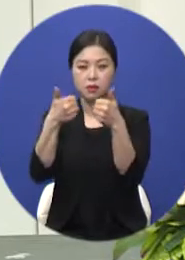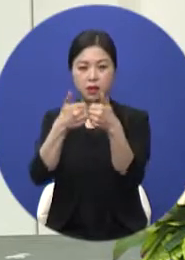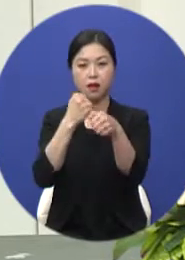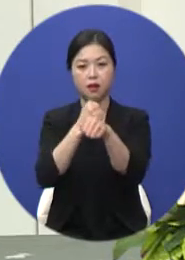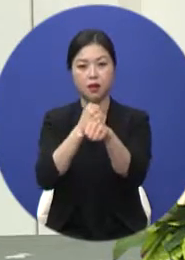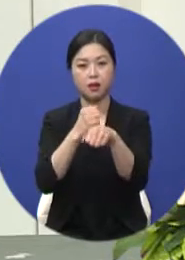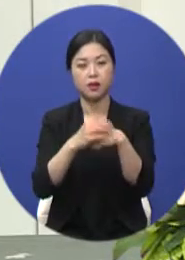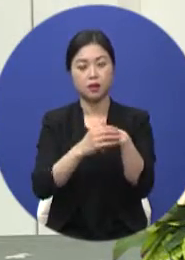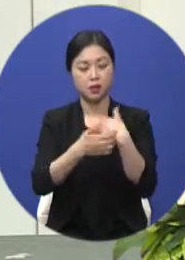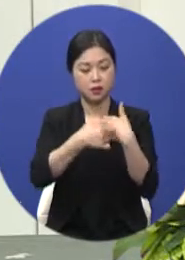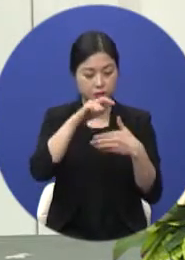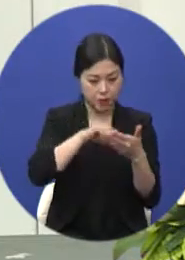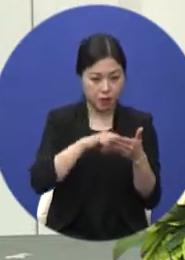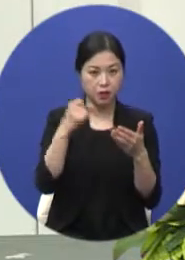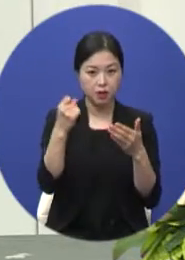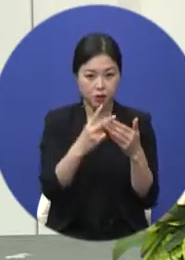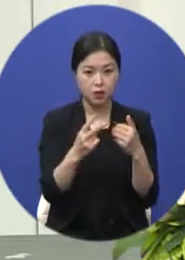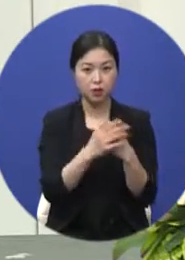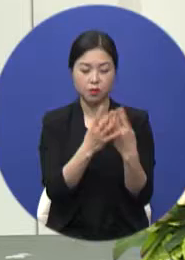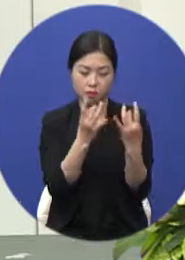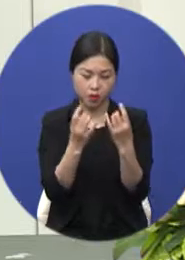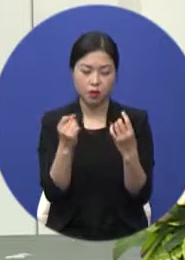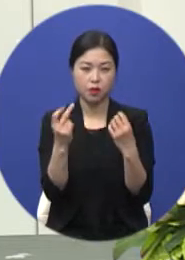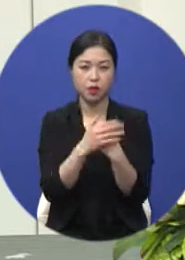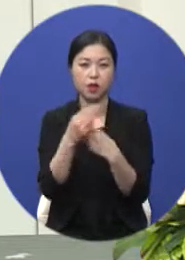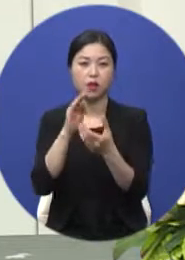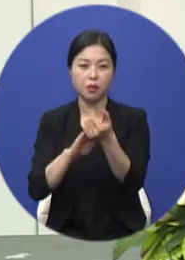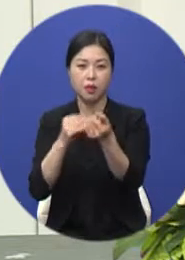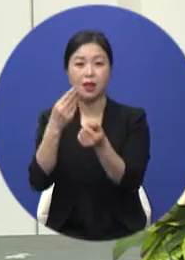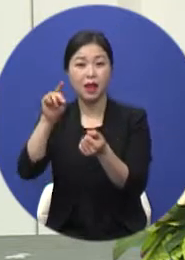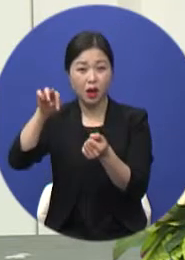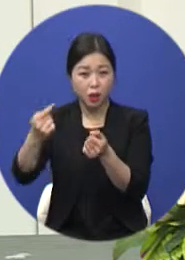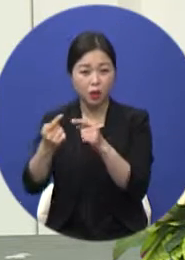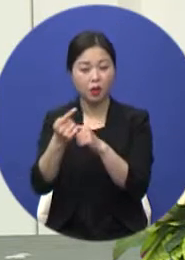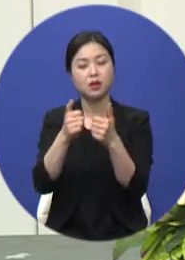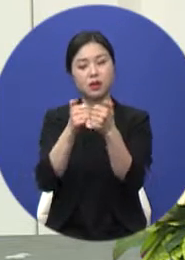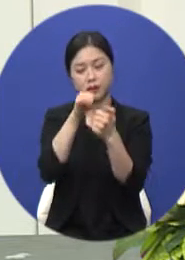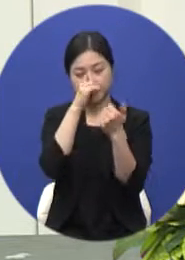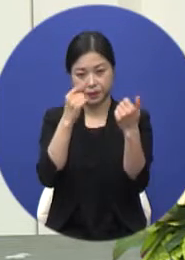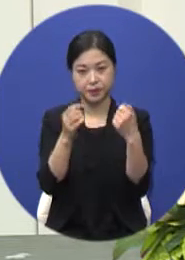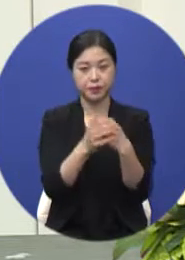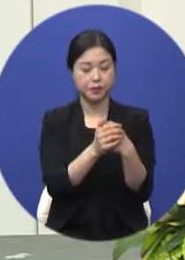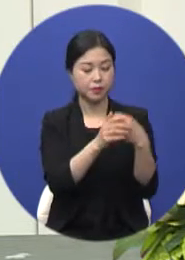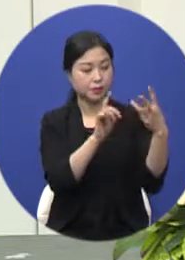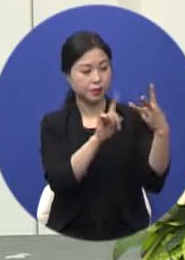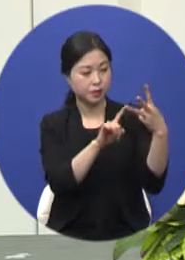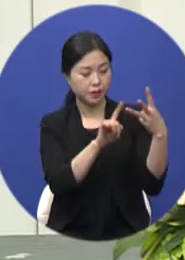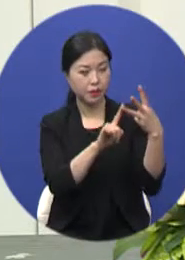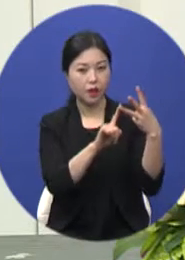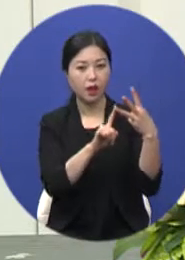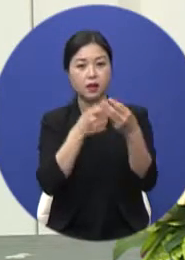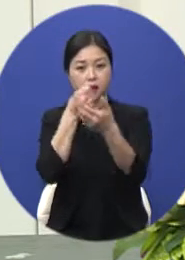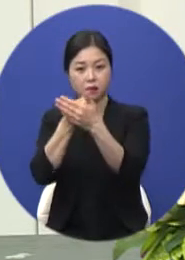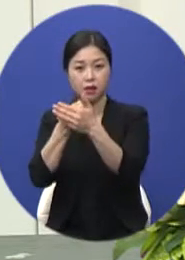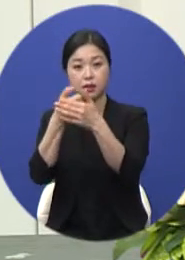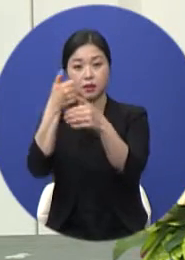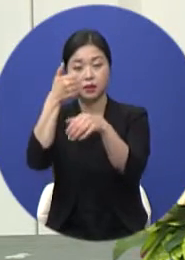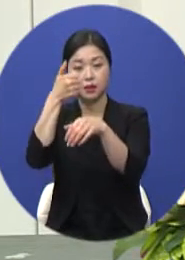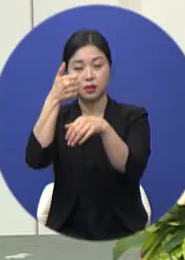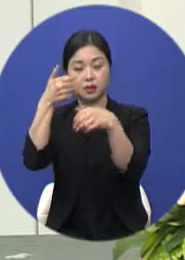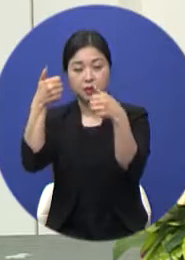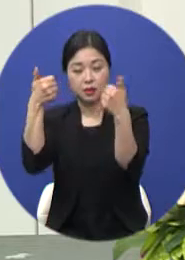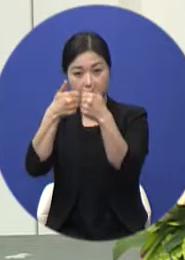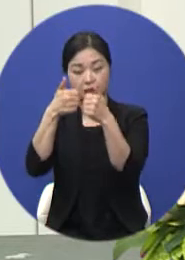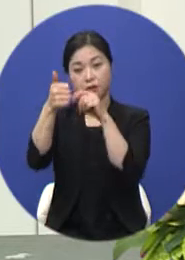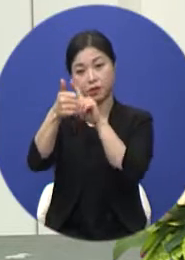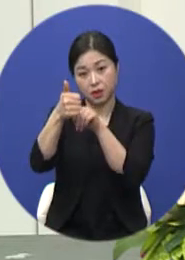특히 심리 상담, 역술, 타로 상담 다 해드리고 있습니다. 또 3번 누르시면 지정 상담사와 4번은